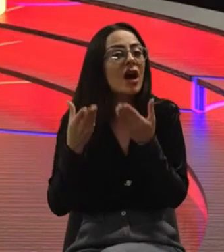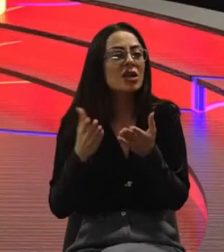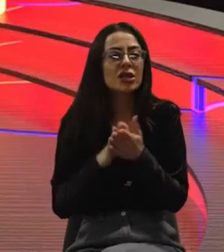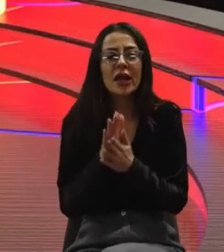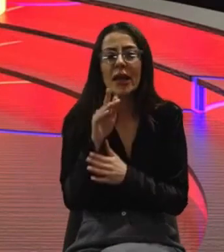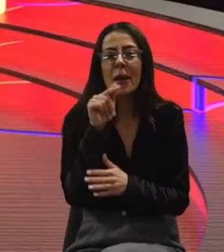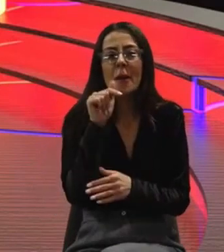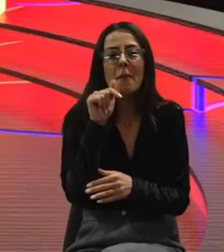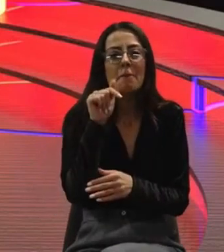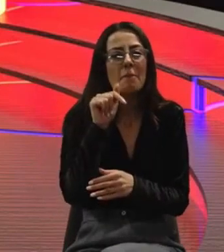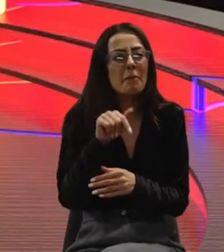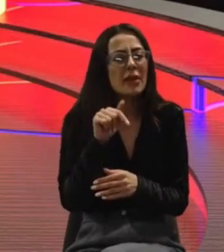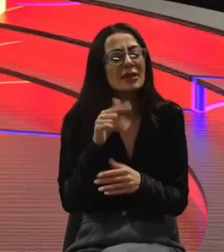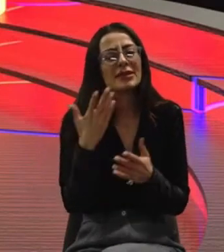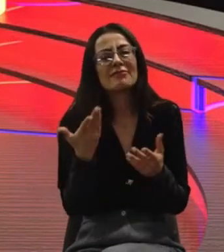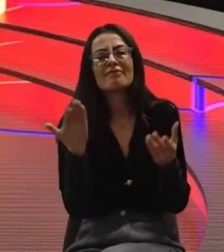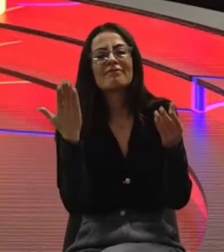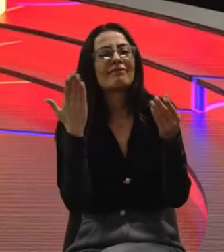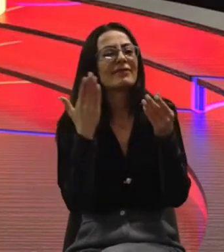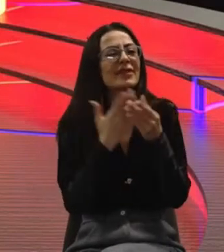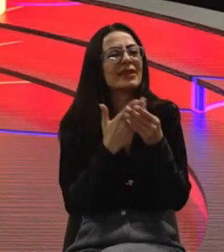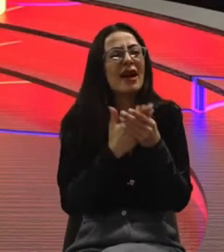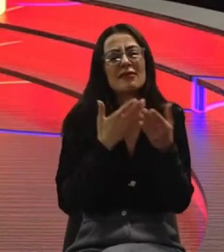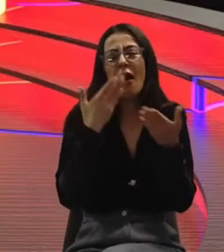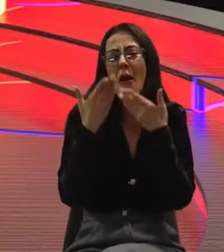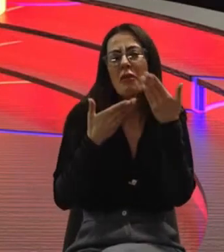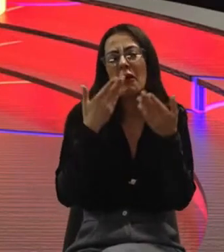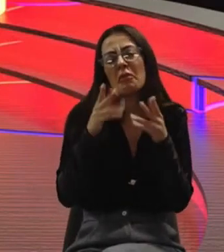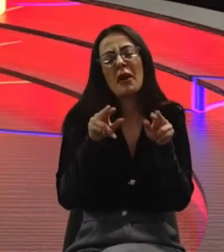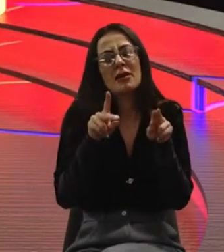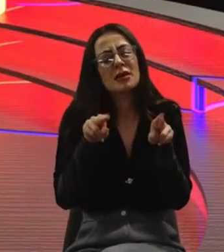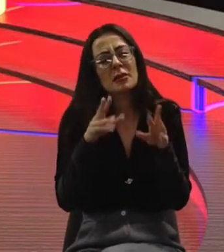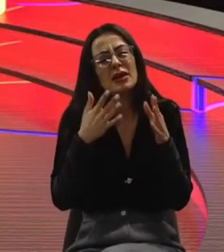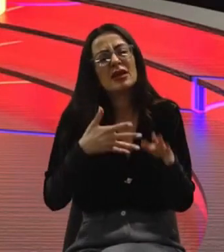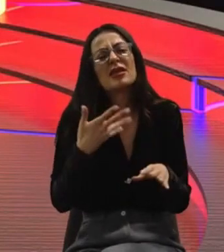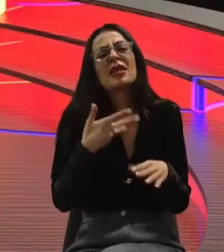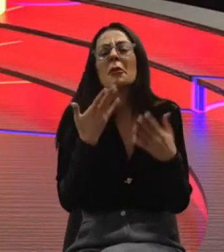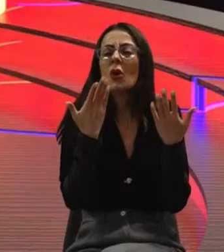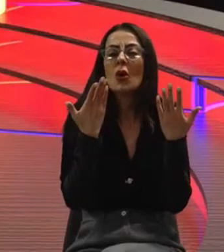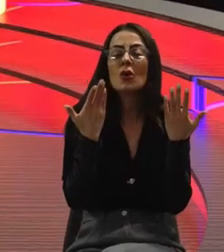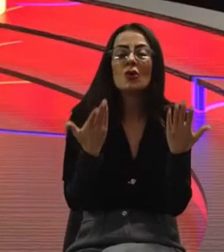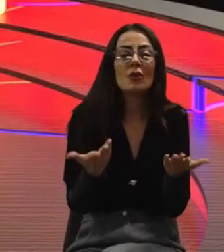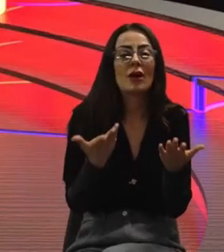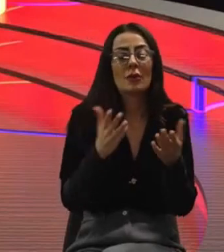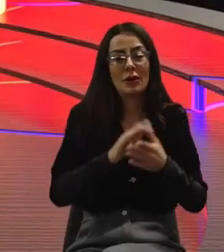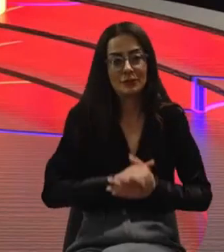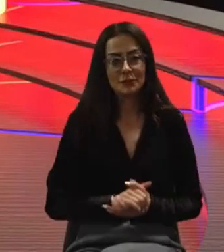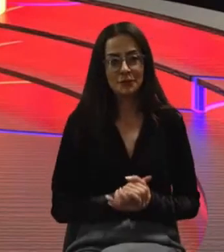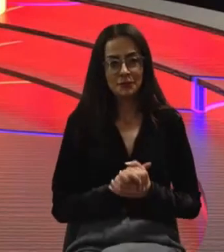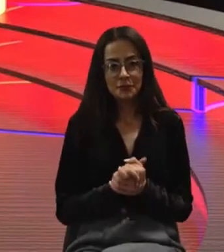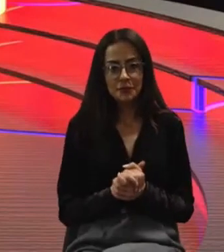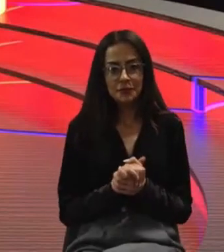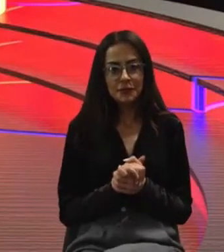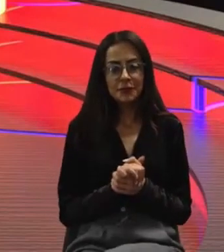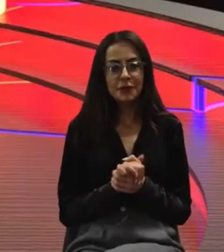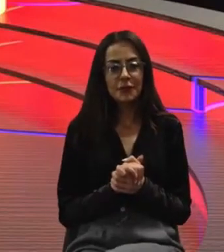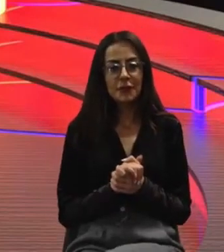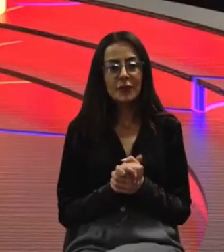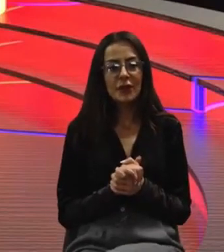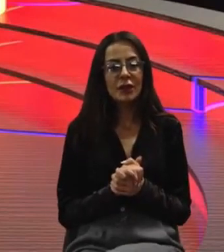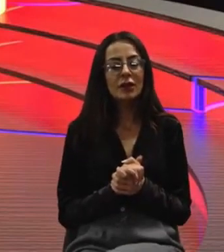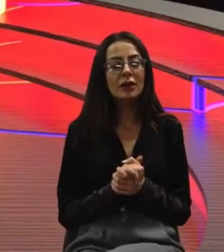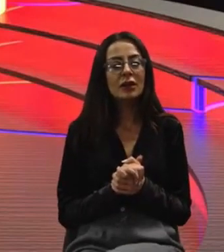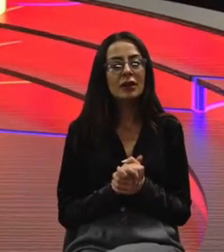bir takım mahkeme bir derslere gibi anlatmak istemiyorum söylesem de bunlar çok fazla birşey ifade etmeyecek size bu Orta